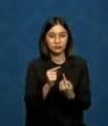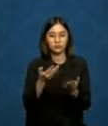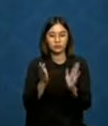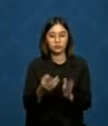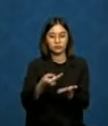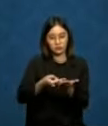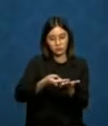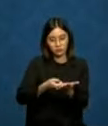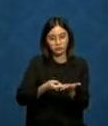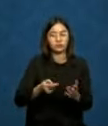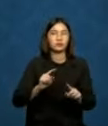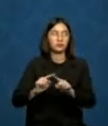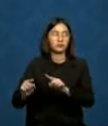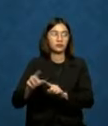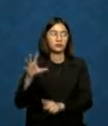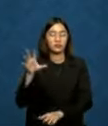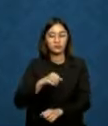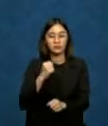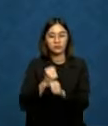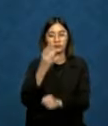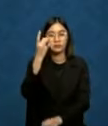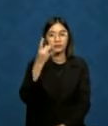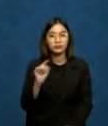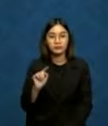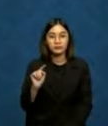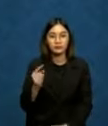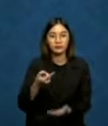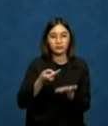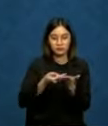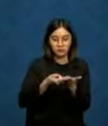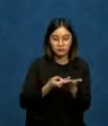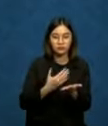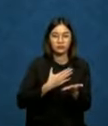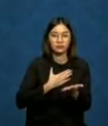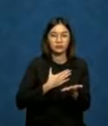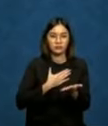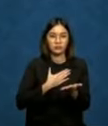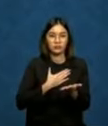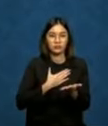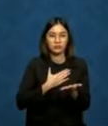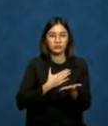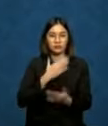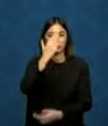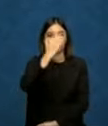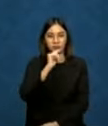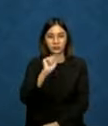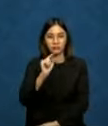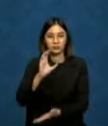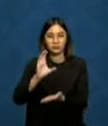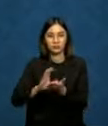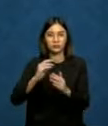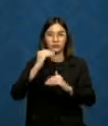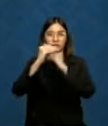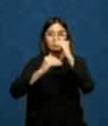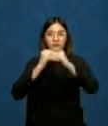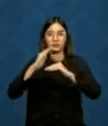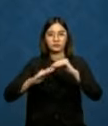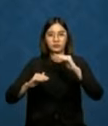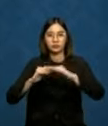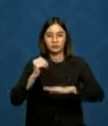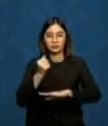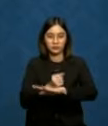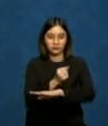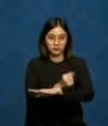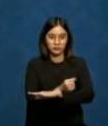ที่ปรึกษาเราใช้มาเอามาทำอะไรที่ปรึกษาของเรานะคะเอ่อเนื่องจากกองทุนพัฒนาฝีมือรายงาน